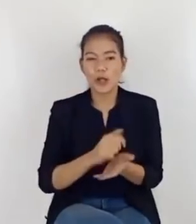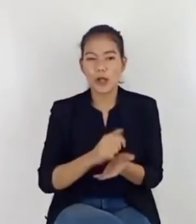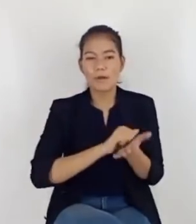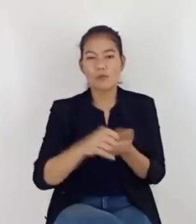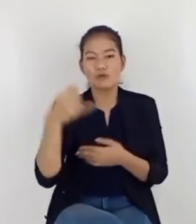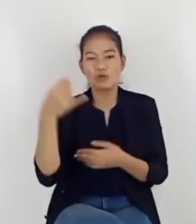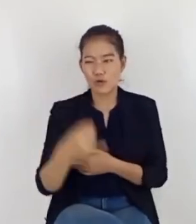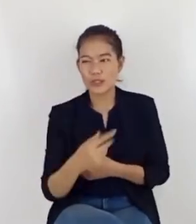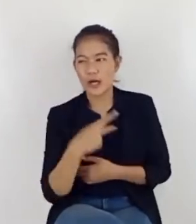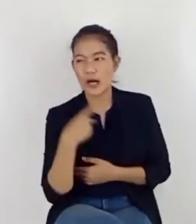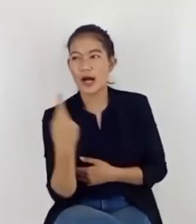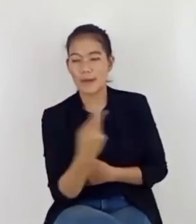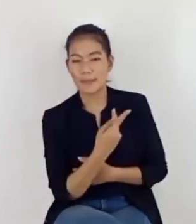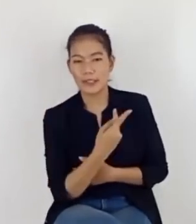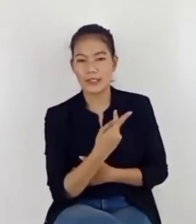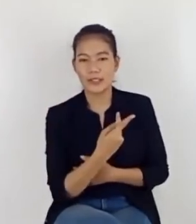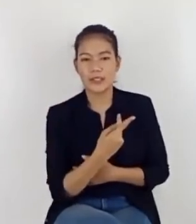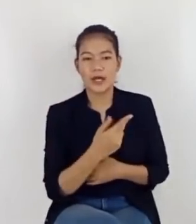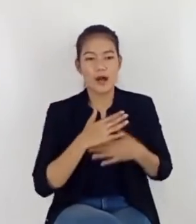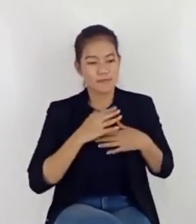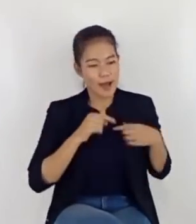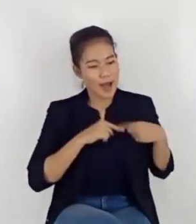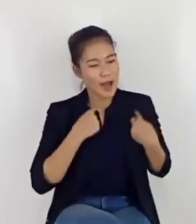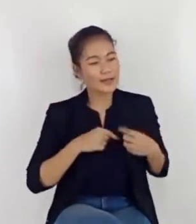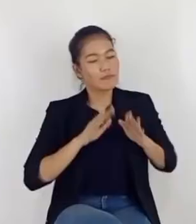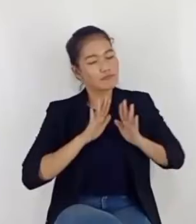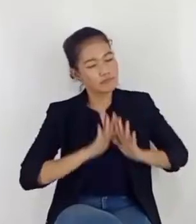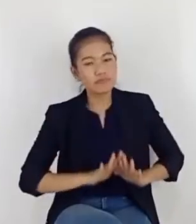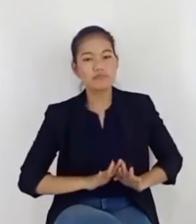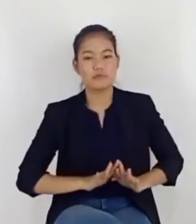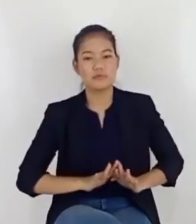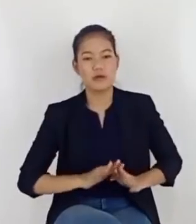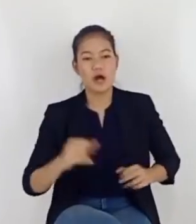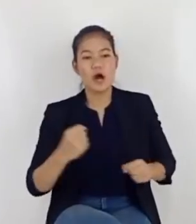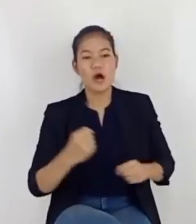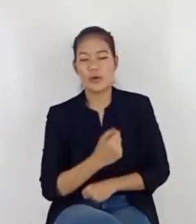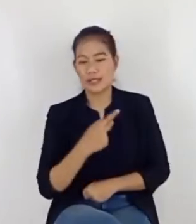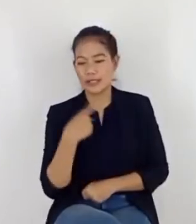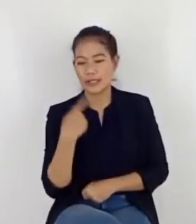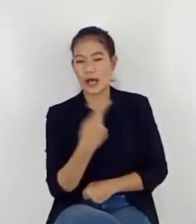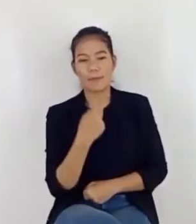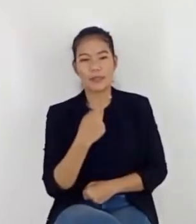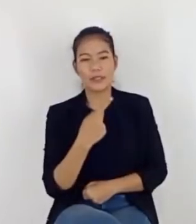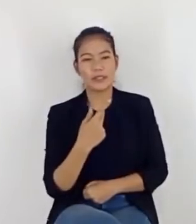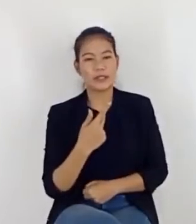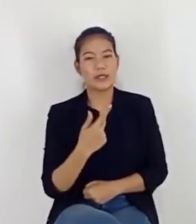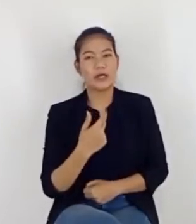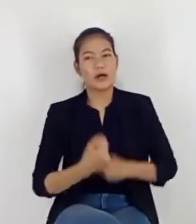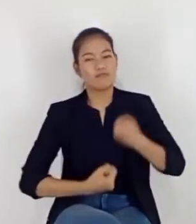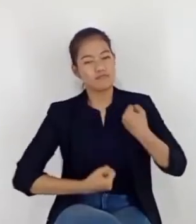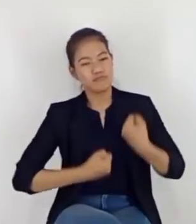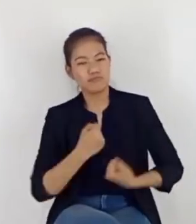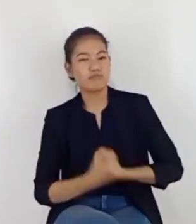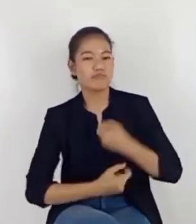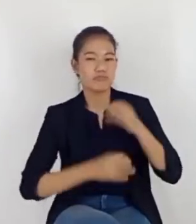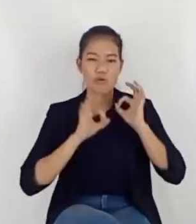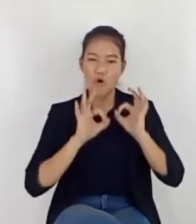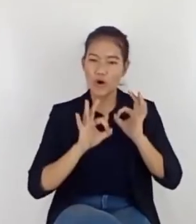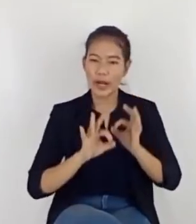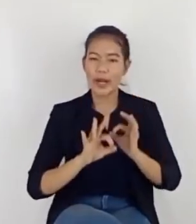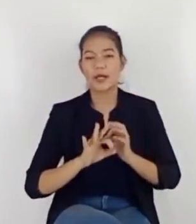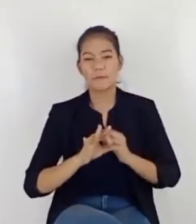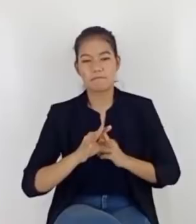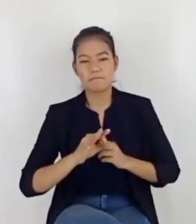kami, memberikan kelegaan bagi kami, membuat kami terus bisa bekerja dengan baik,